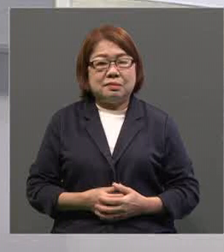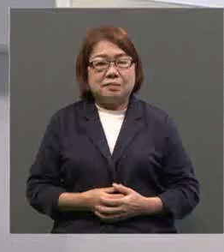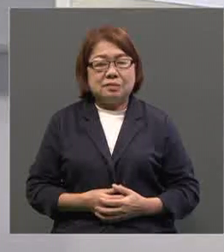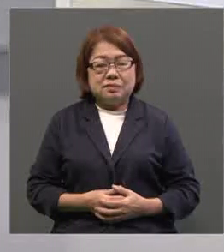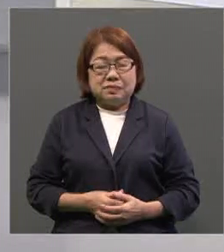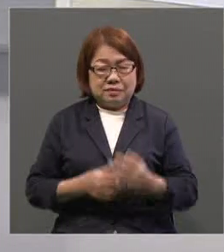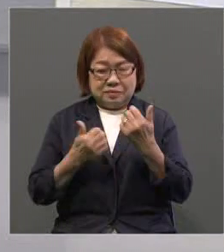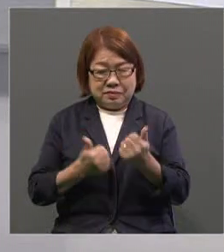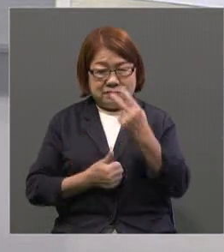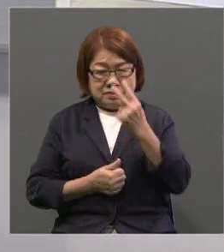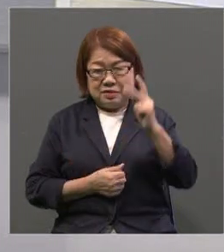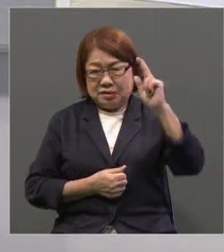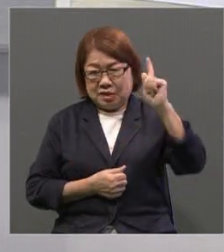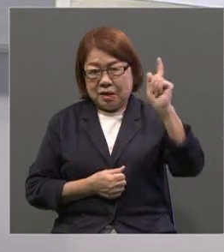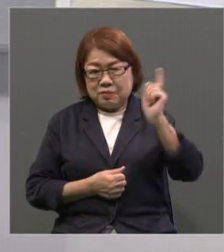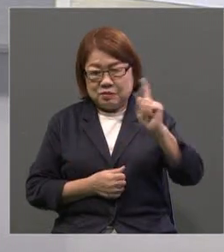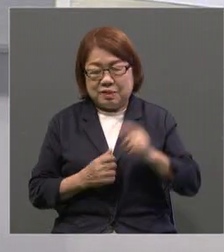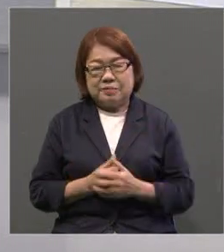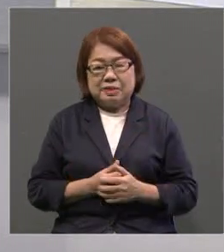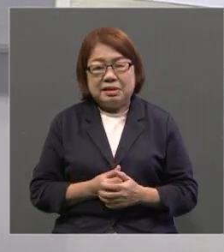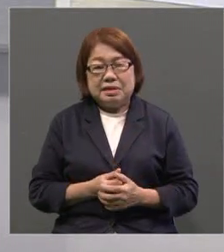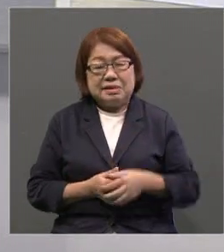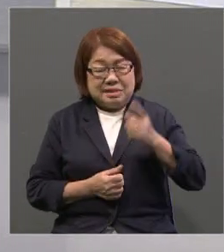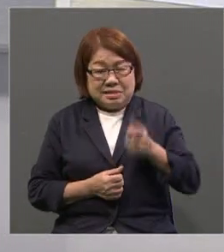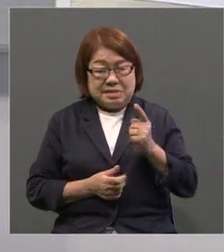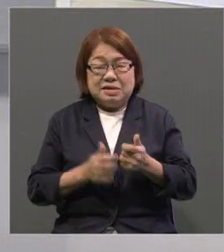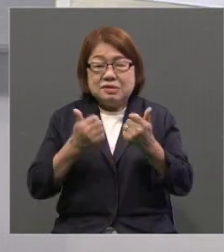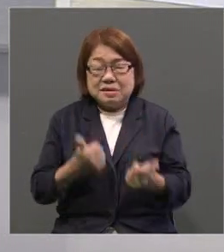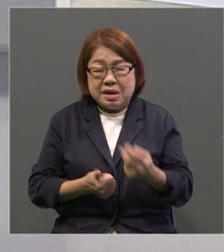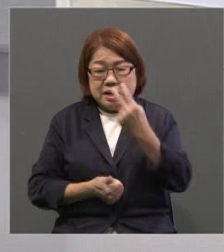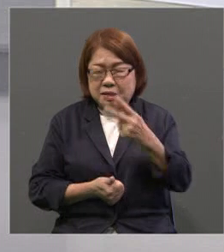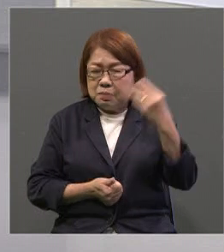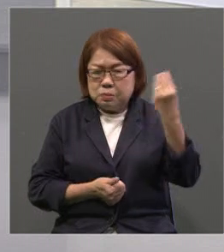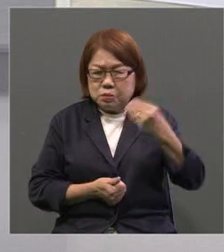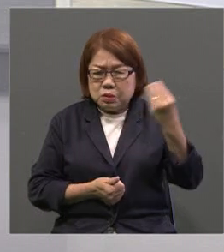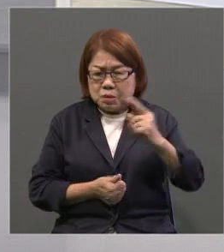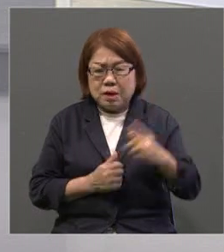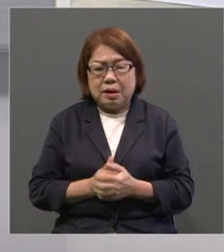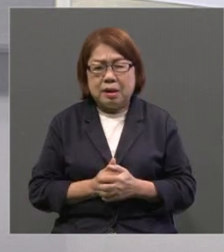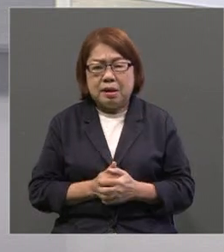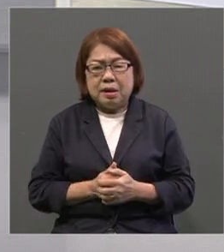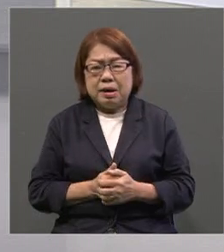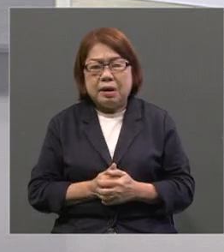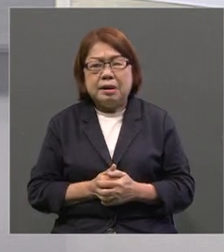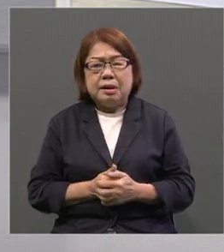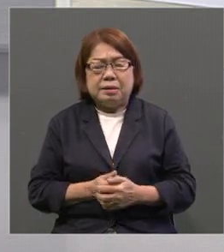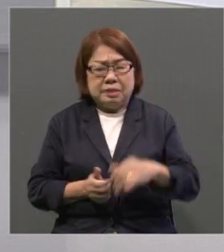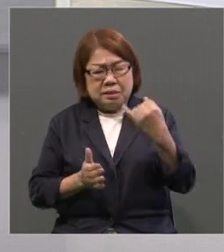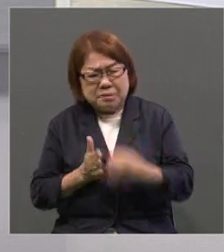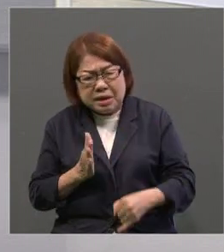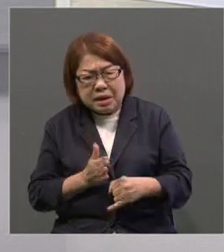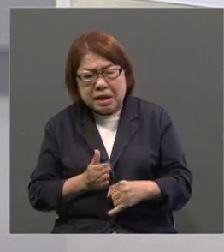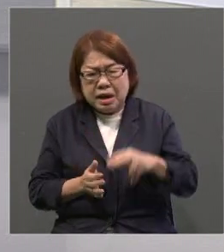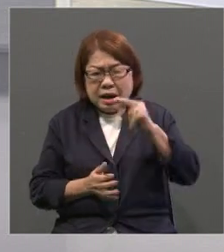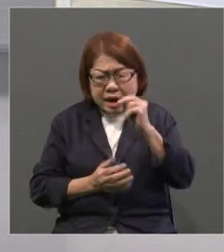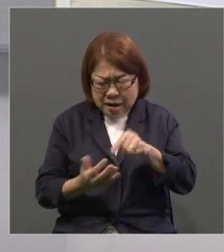มาดูในอีกข่าวนึงนะครับคุณผู้ชมปกติแล้วเนี่ยช่วงนี้เราจะชอบเจอเรื่องแบบว่ามาตรวัดผิดมาตรวัดมีปัญหาต้องจ่าย